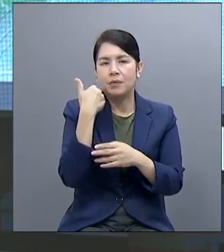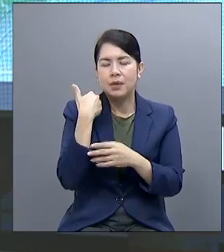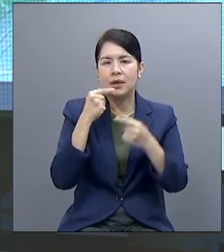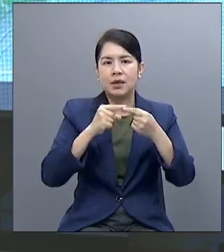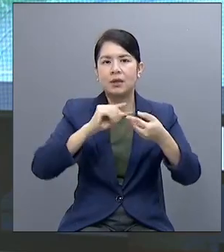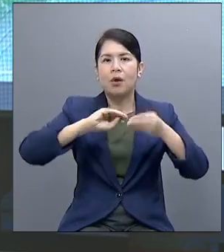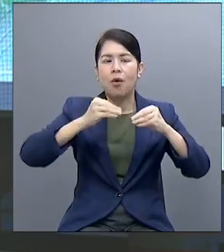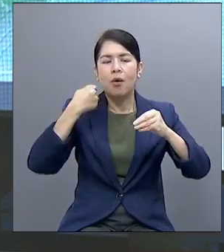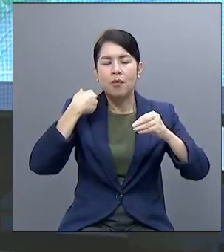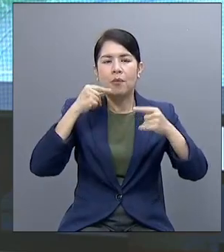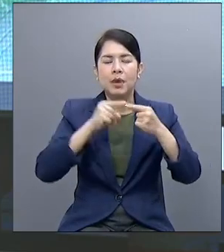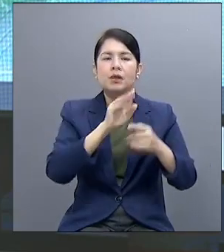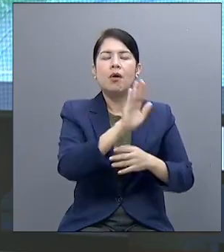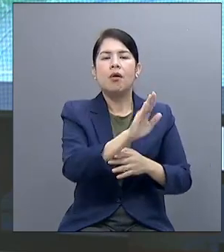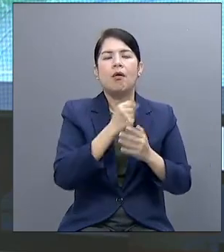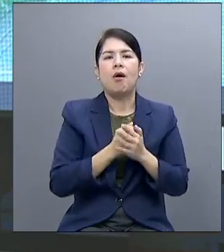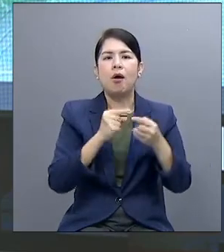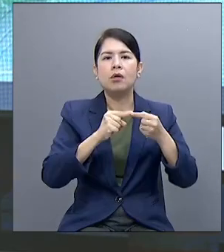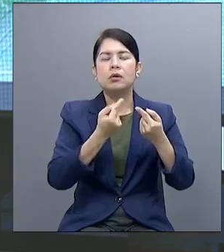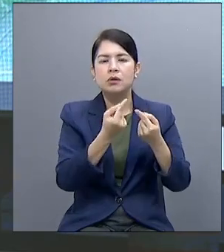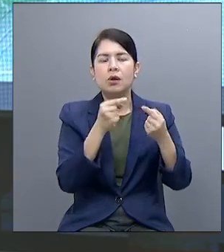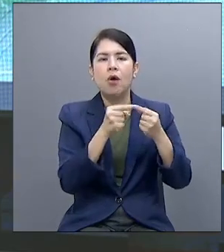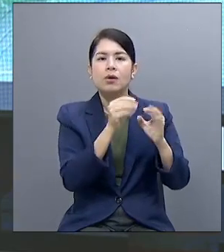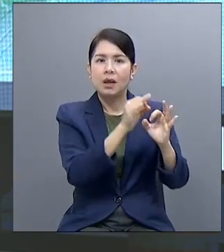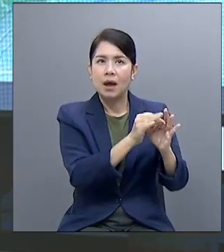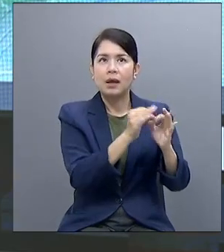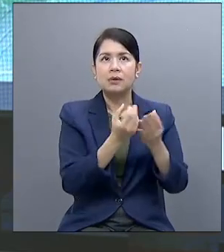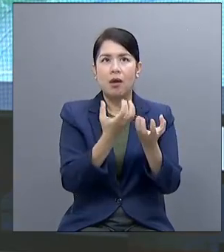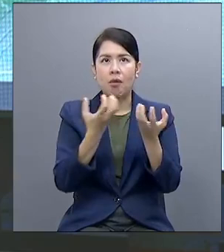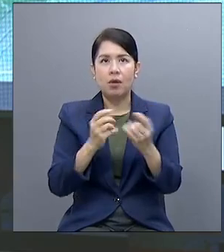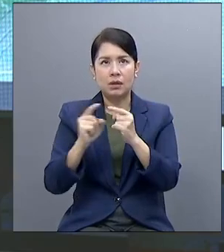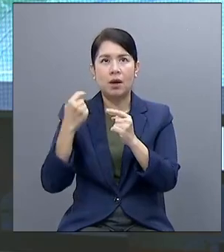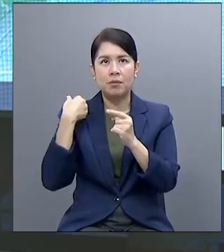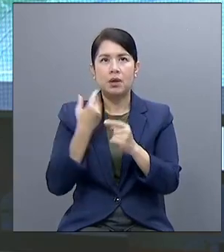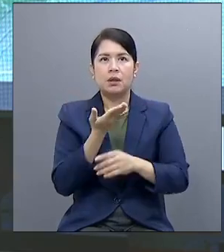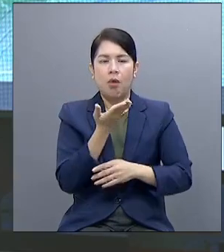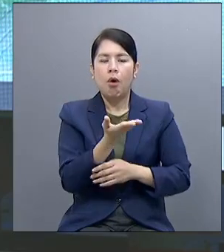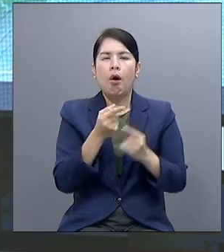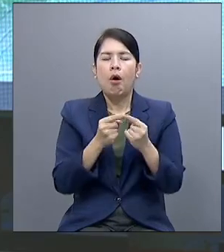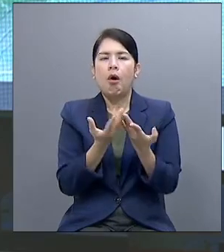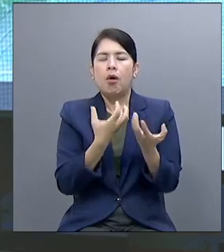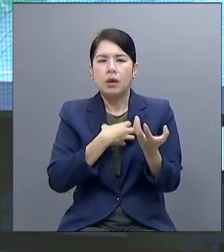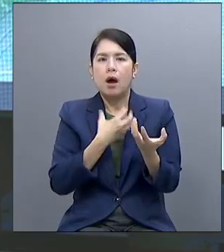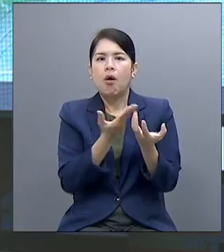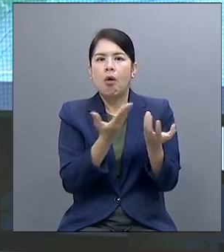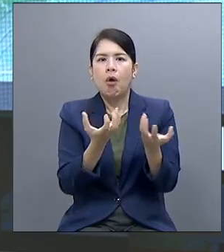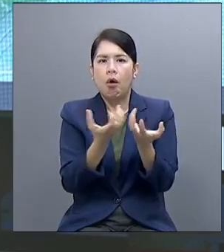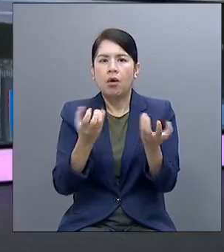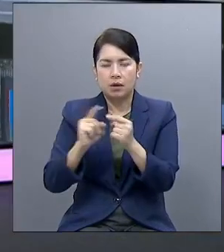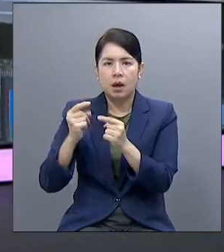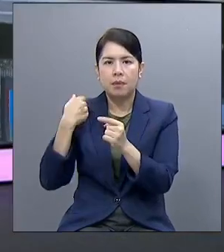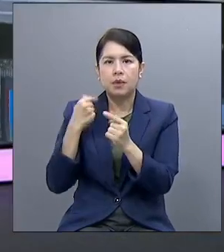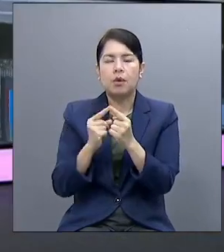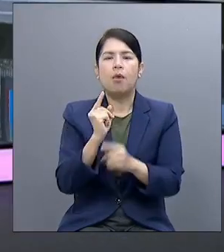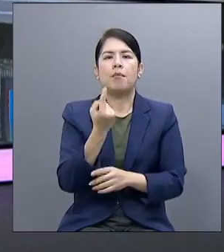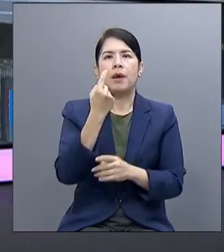ปหรือจะมอบเป็นสิ่งของนะคะขอเป็นมือหนึ่งเท่านั้นนะคะและทั้งหมดนี้ก็คือร้องทุกข์ลงป้ายนี้ในวันนี้ค่ะพี่ต๊อปพี่อุ้ย